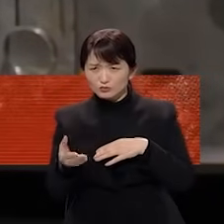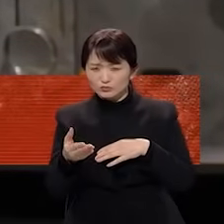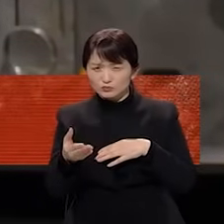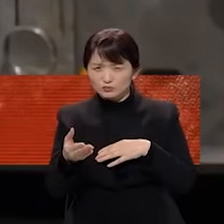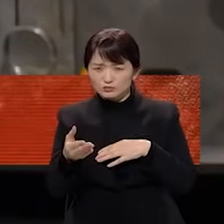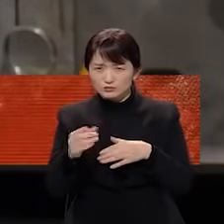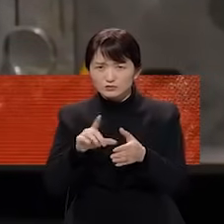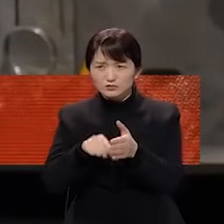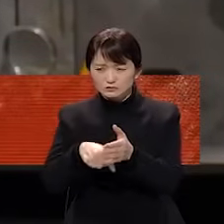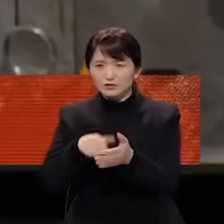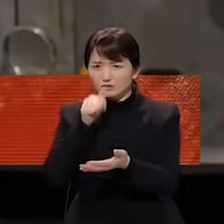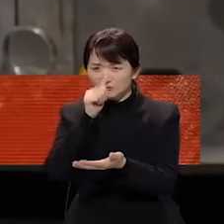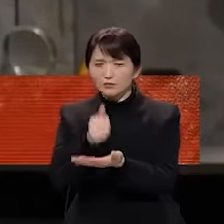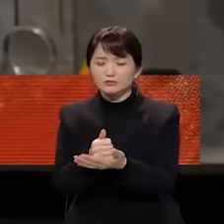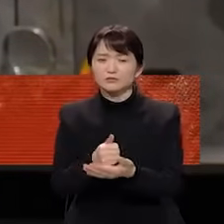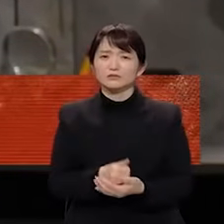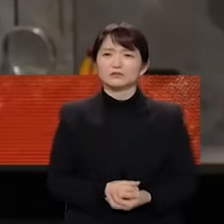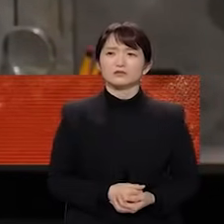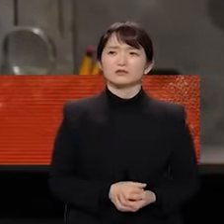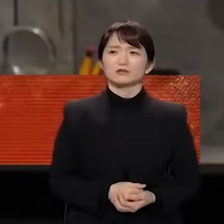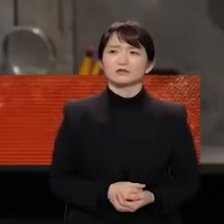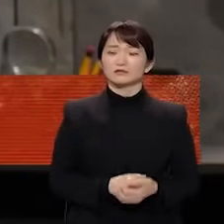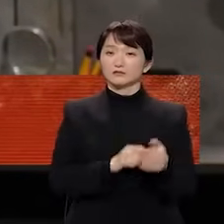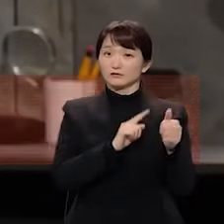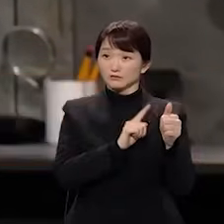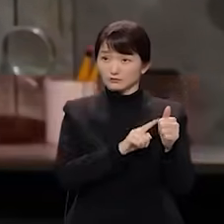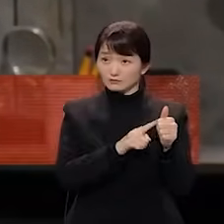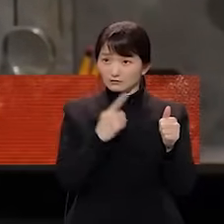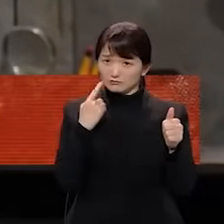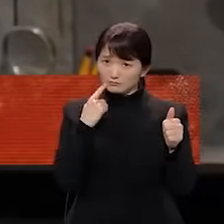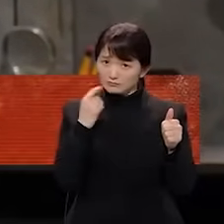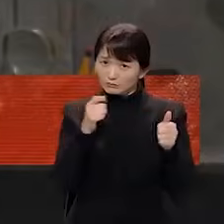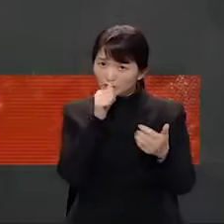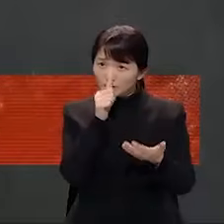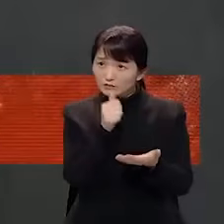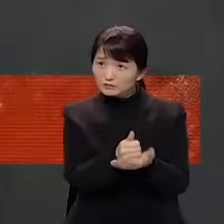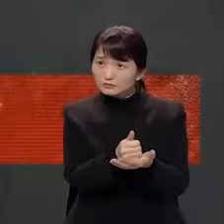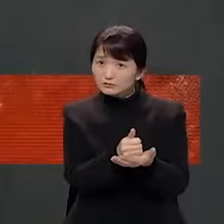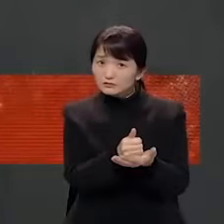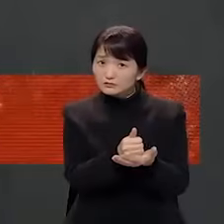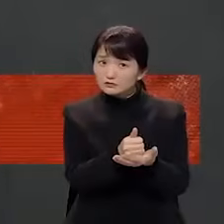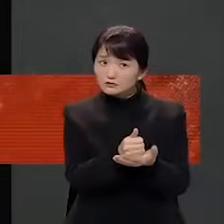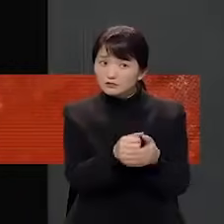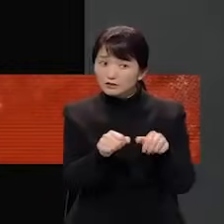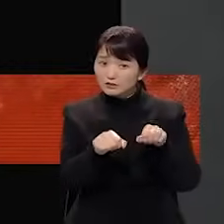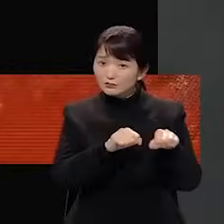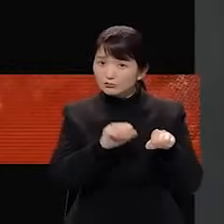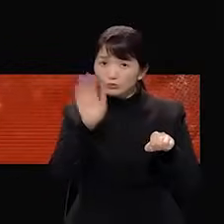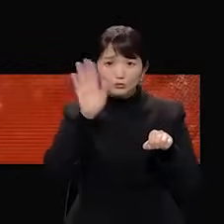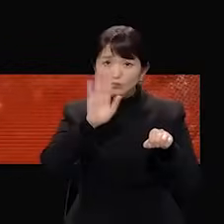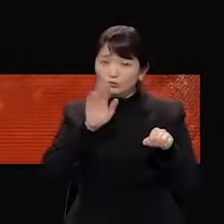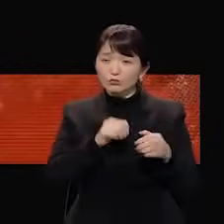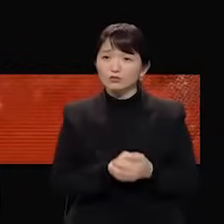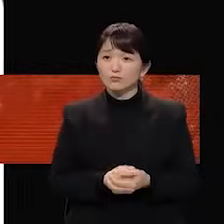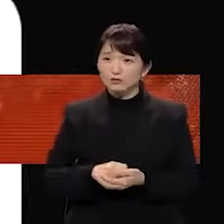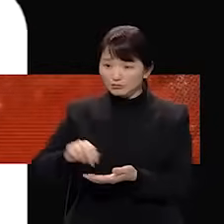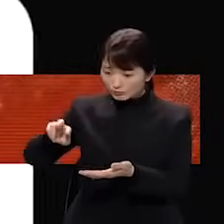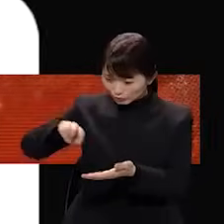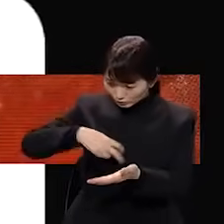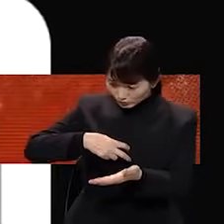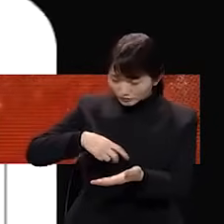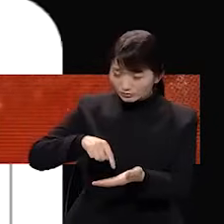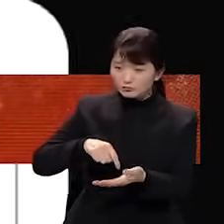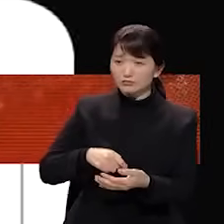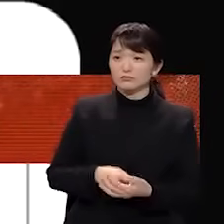범죄인데이 지금 남성이 지금 협박죄에 해당할 만한 행동을 하지 재보자 하지 않았거든요 근데 그저 문자를